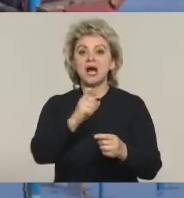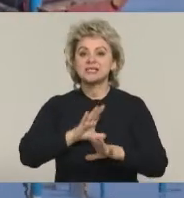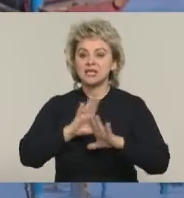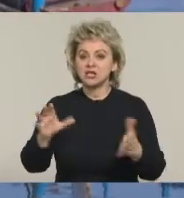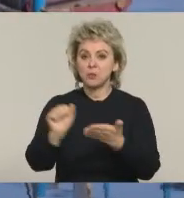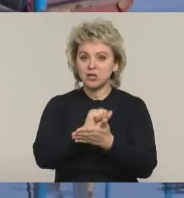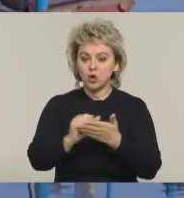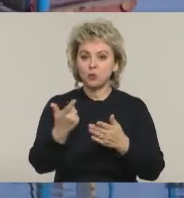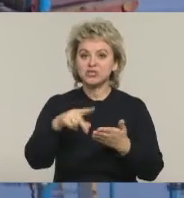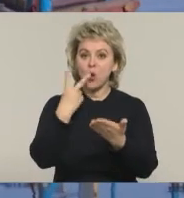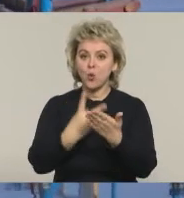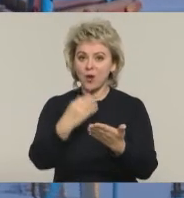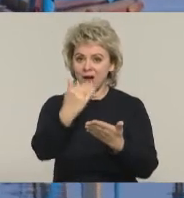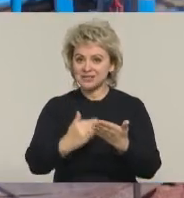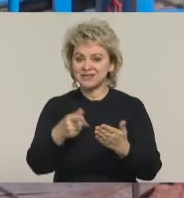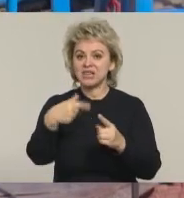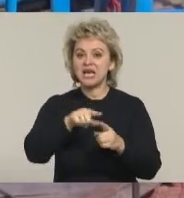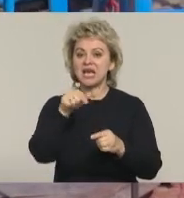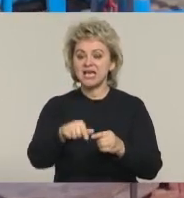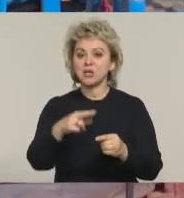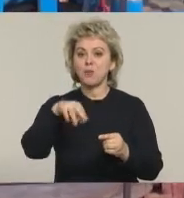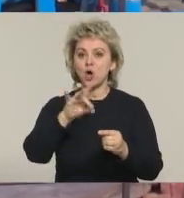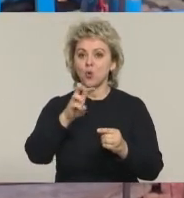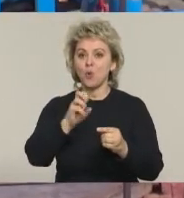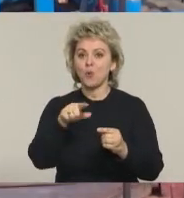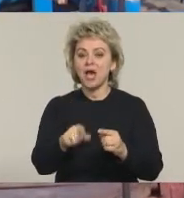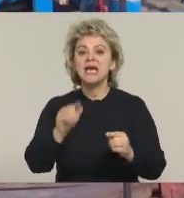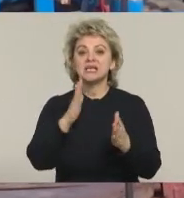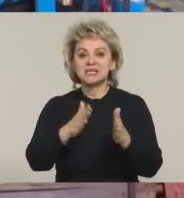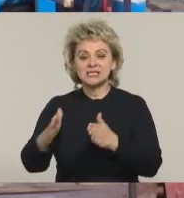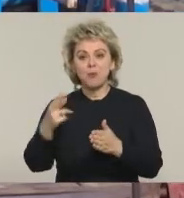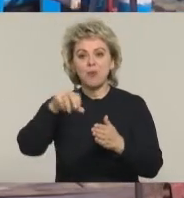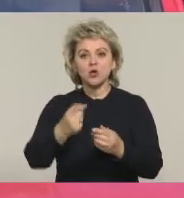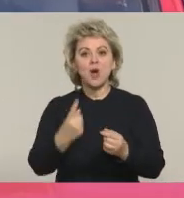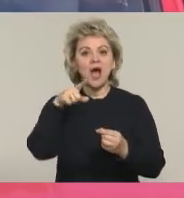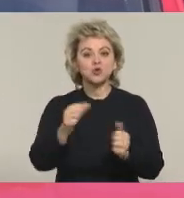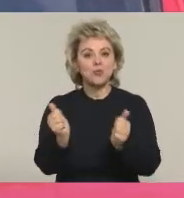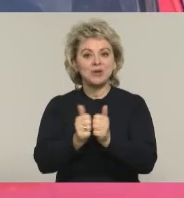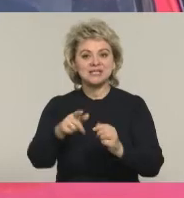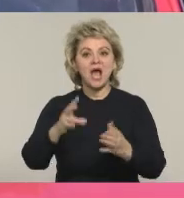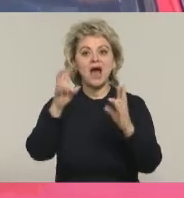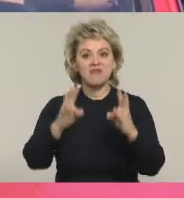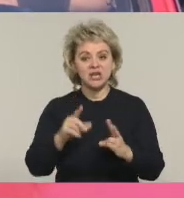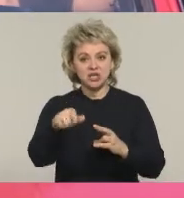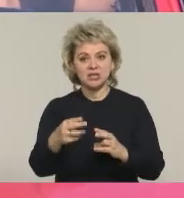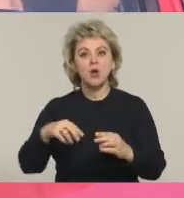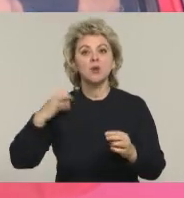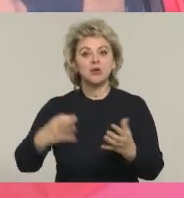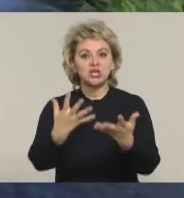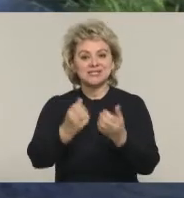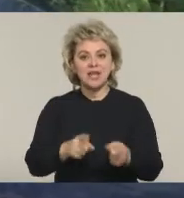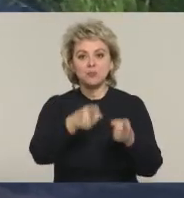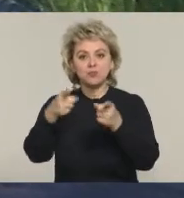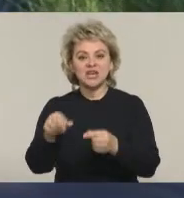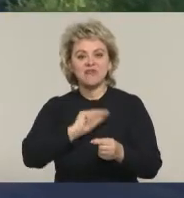было документов, где указывалась классификация средства передвижения. Да и состояние парома оказалось близким к аварийному. Прокуратура признала,